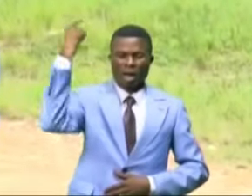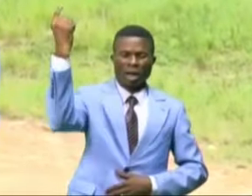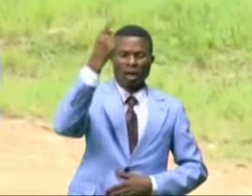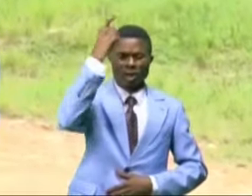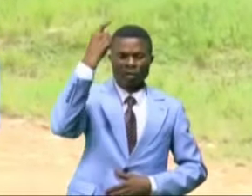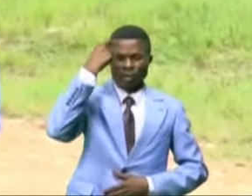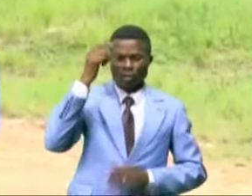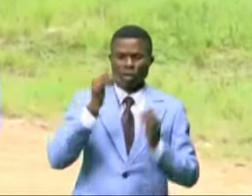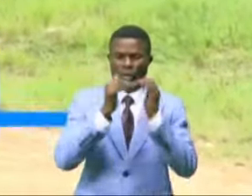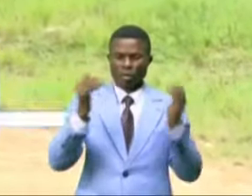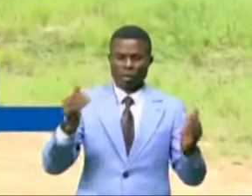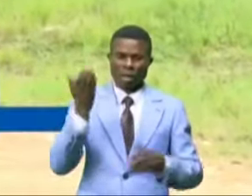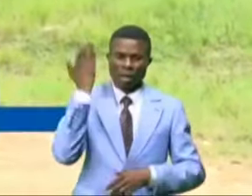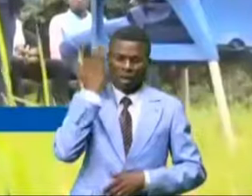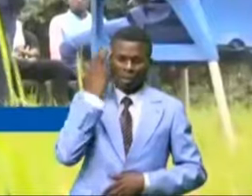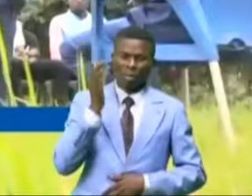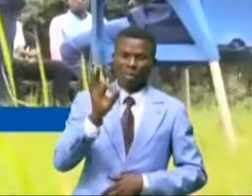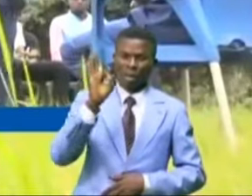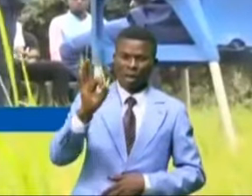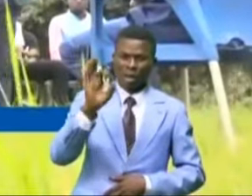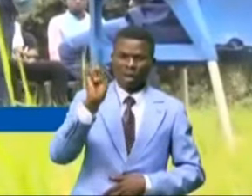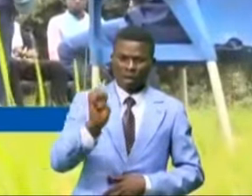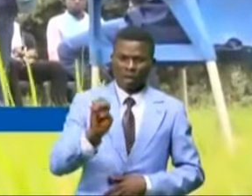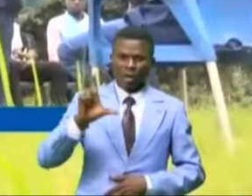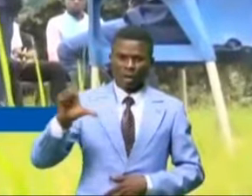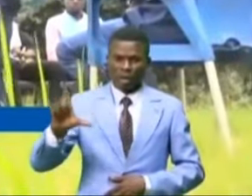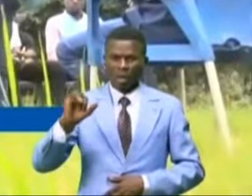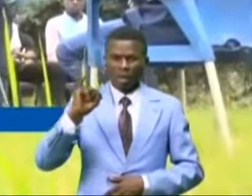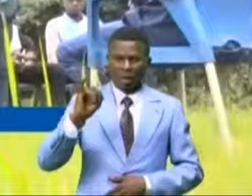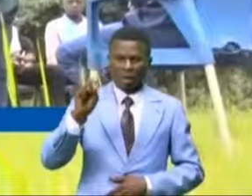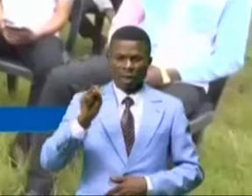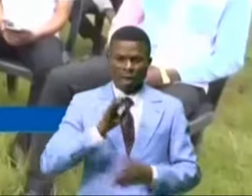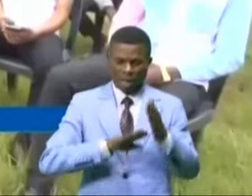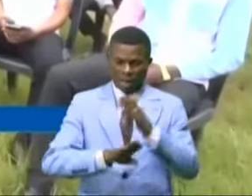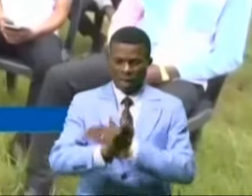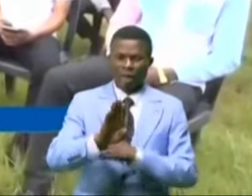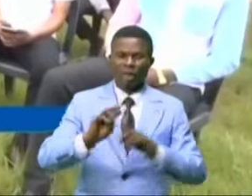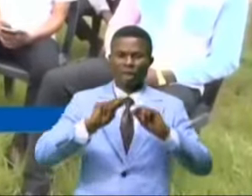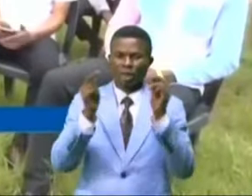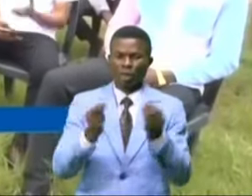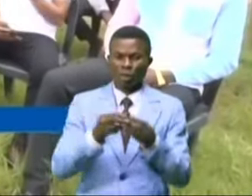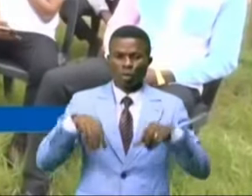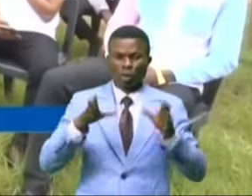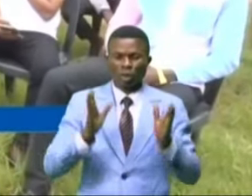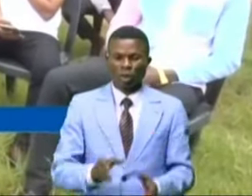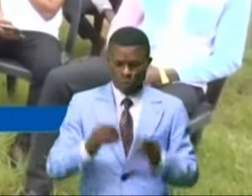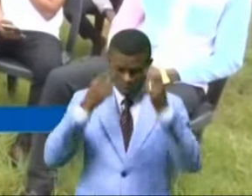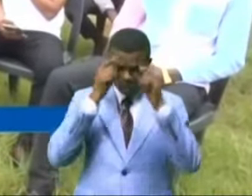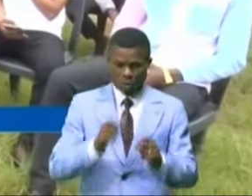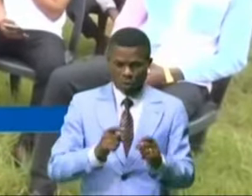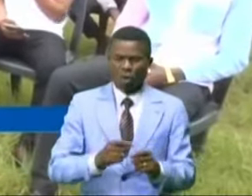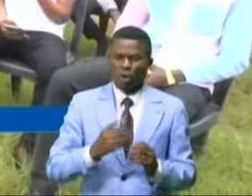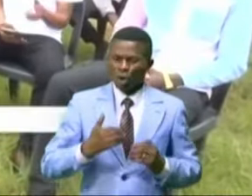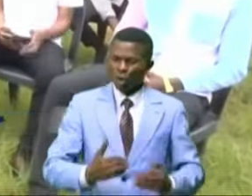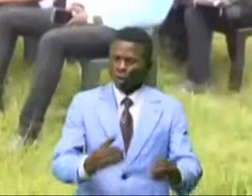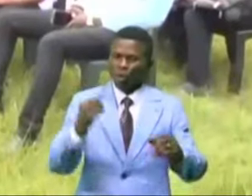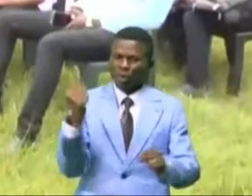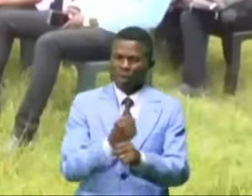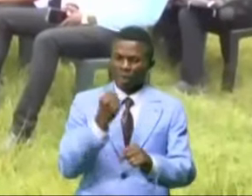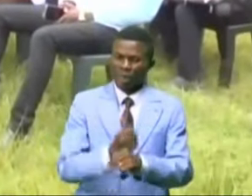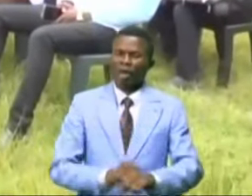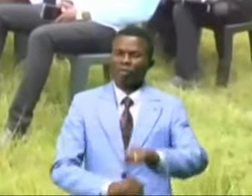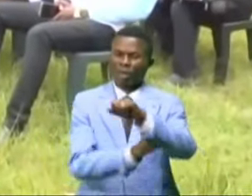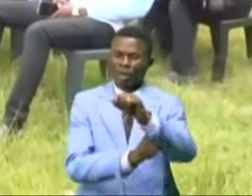paix, Feli Mbenga Mukuna, se met dans les rangs des Congolais qui ont décidé de servir toujours et encore la